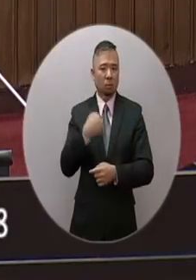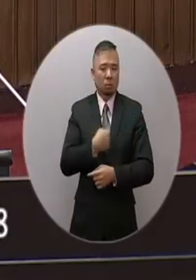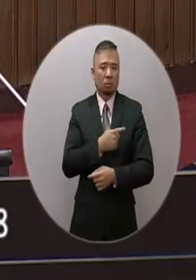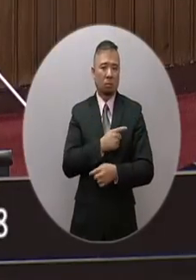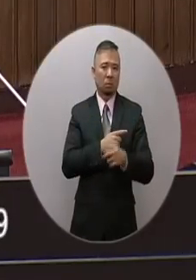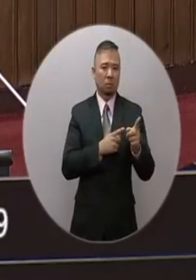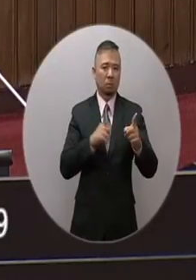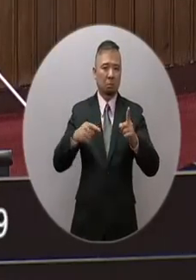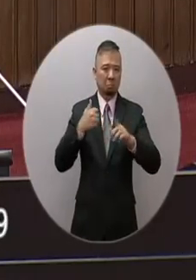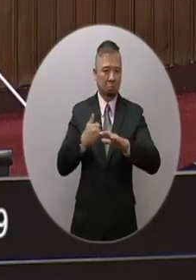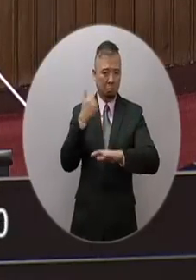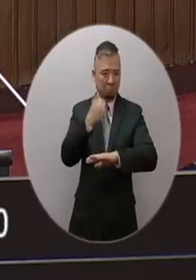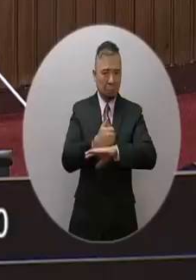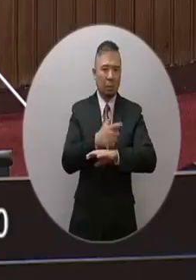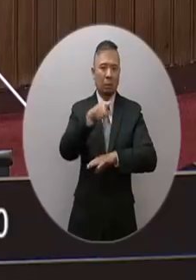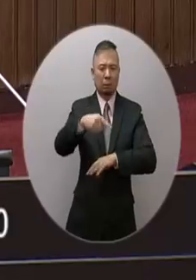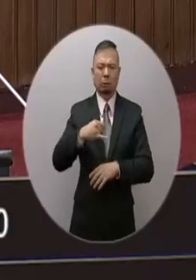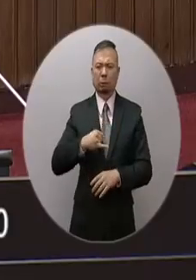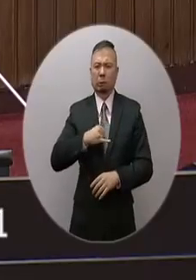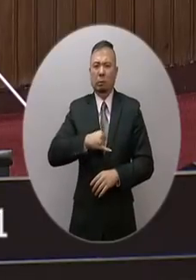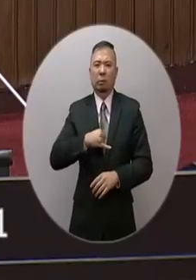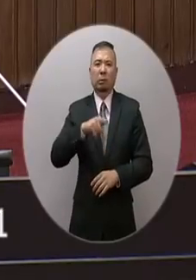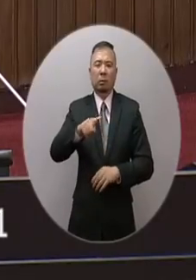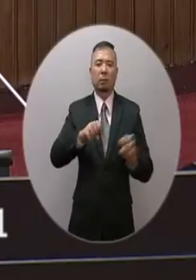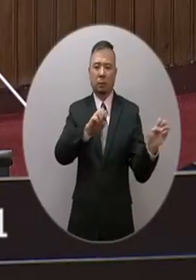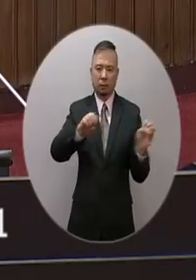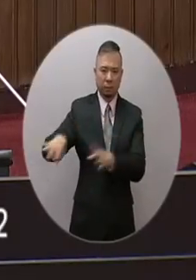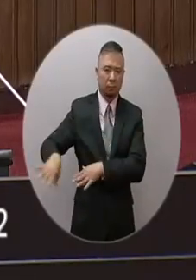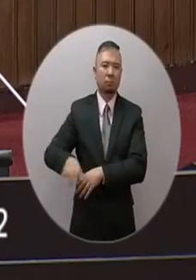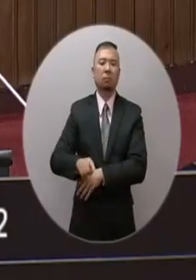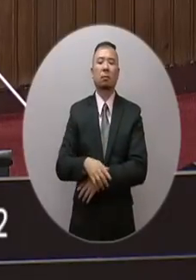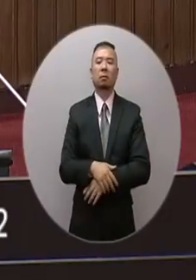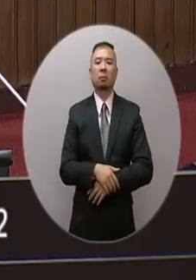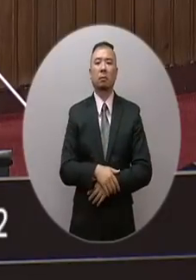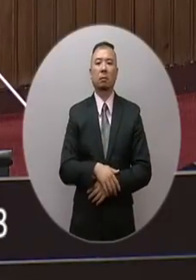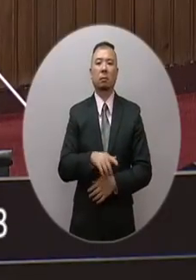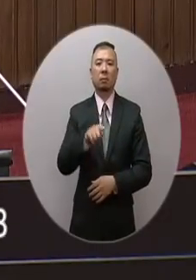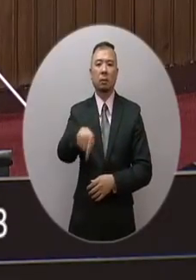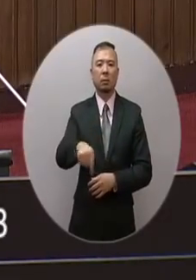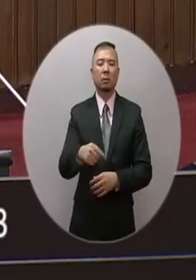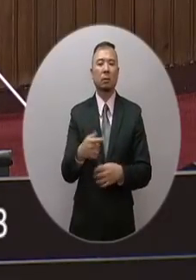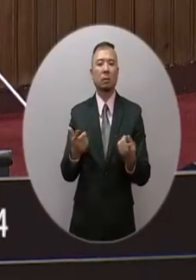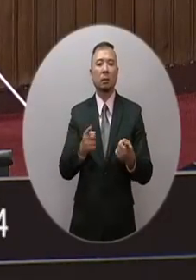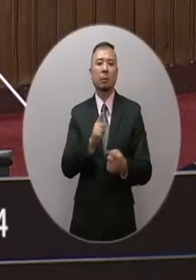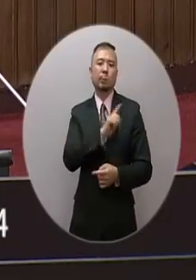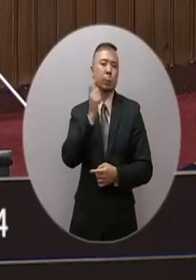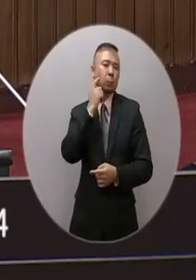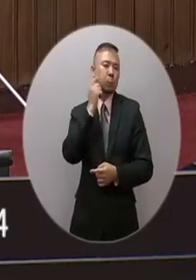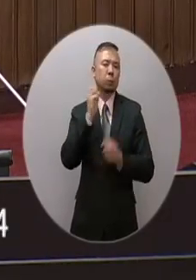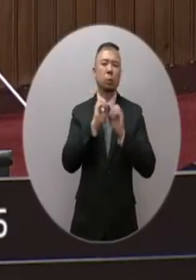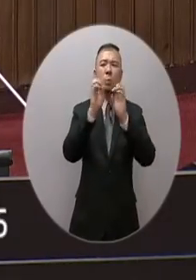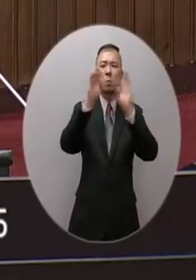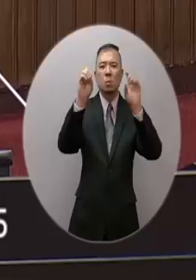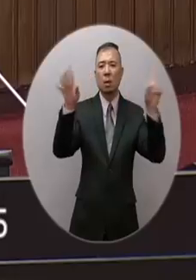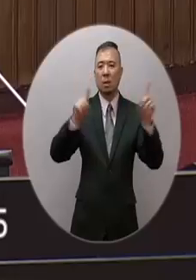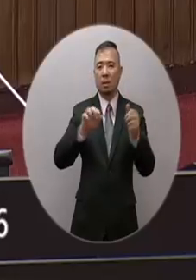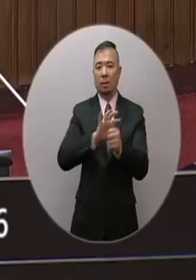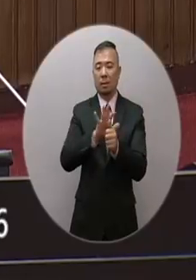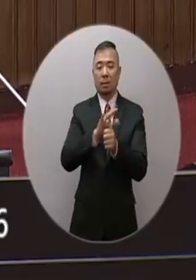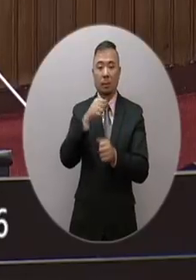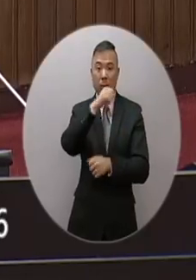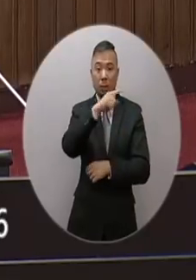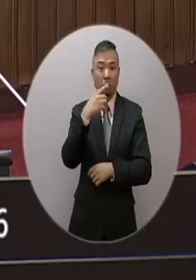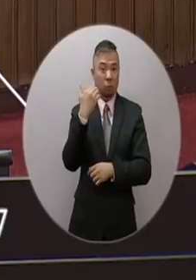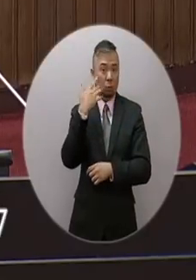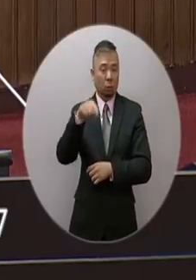仇恨对立的言行继续扩散渲染，害台湾。试想一个严重分